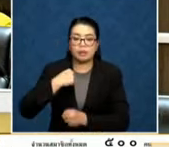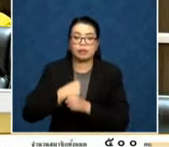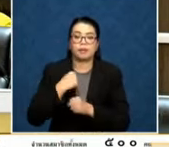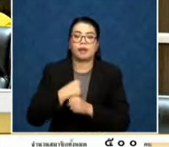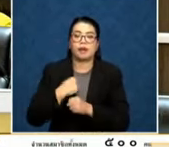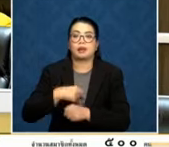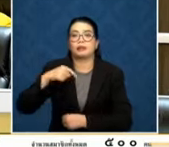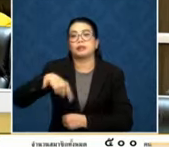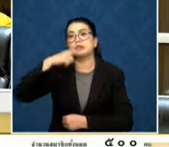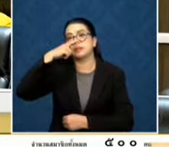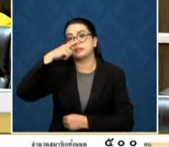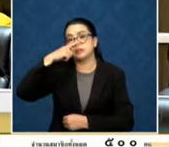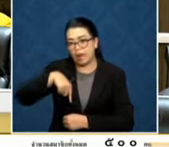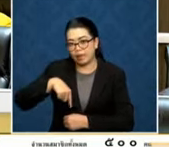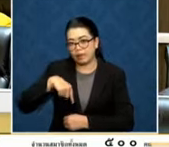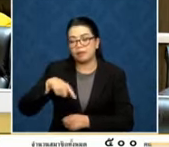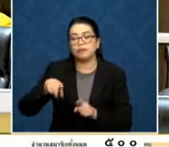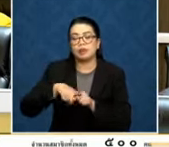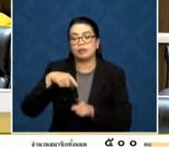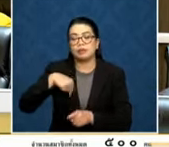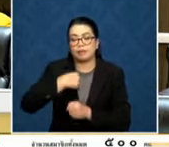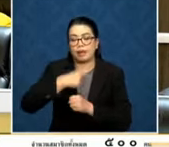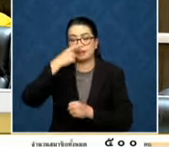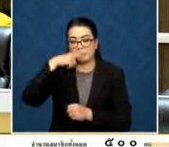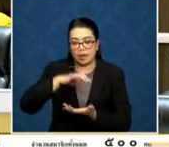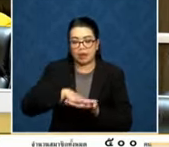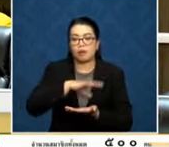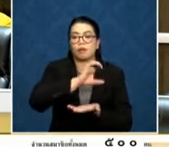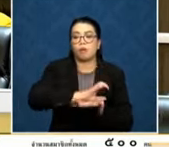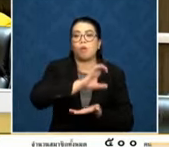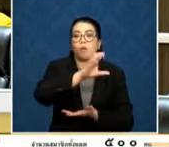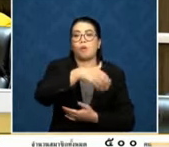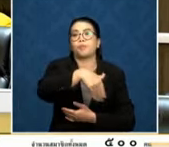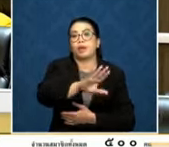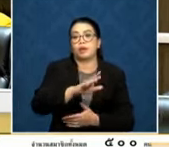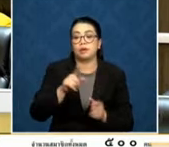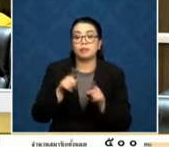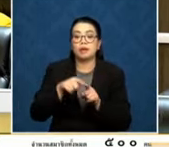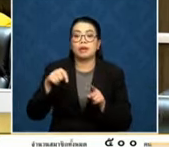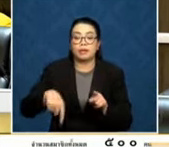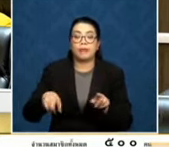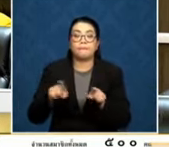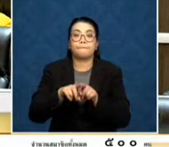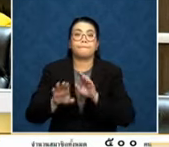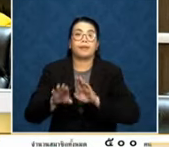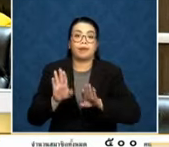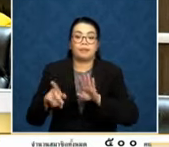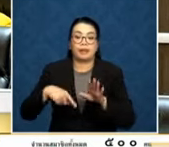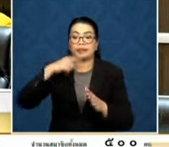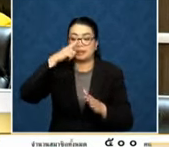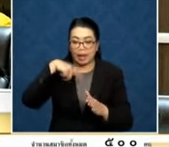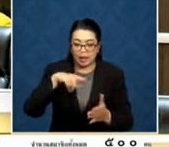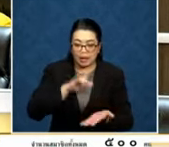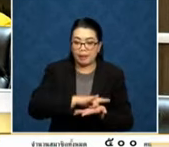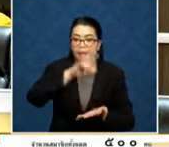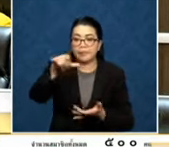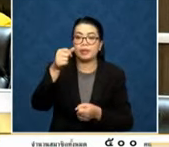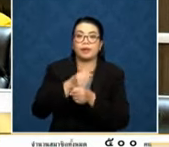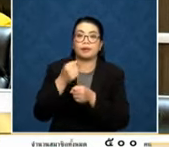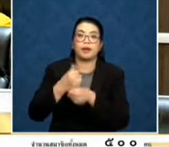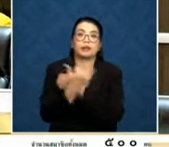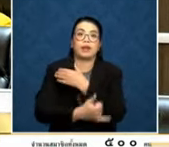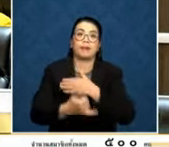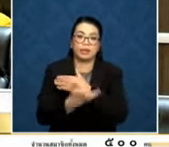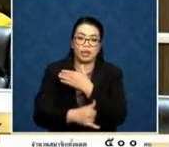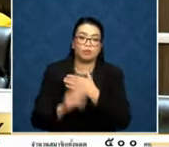ละประมาณ500,000ล้านบาทเท่ากับเงินงบประมาณที่เราจะเอามาแจกได้เลยในขณะเดียวกันวันนี้เนี่ยที่ผมเอาตัวเลข 240,000กว่า